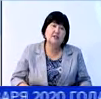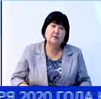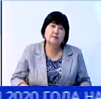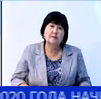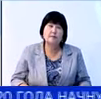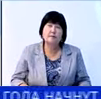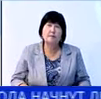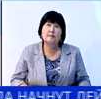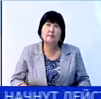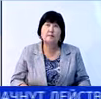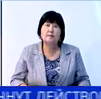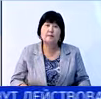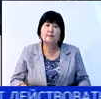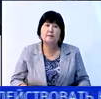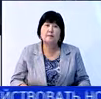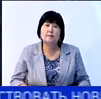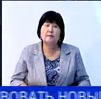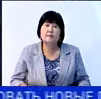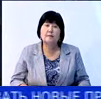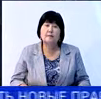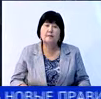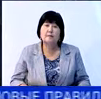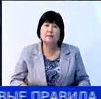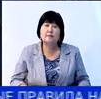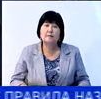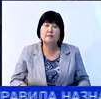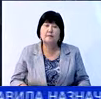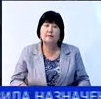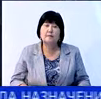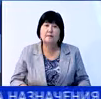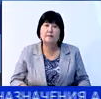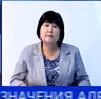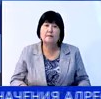Алмазқызы, Шолпан Исабекова, Алпамыс Ашербеков, Досхан Сатпай, телеканал Кызылорда.